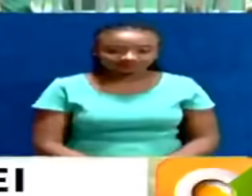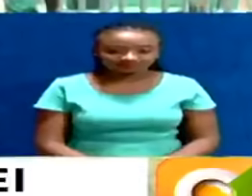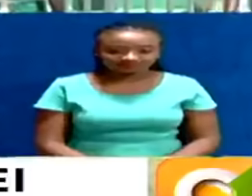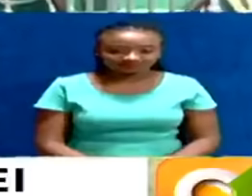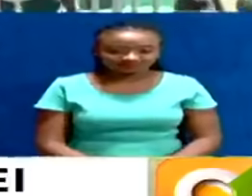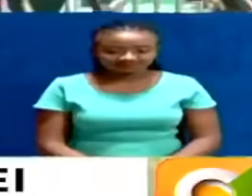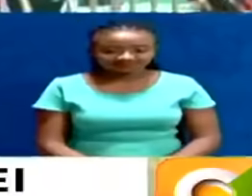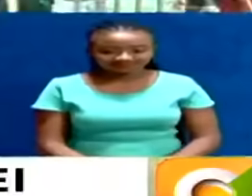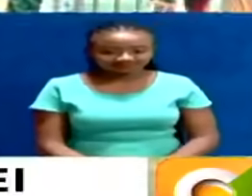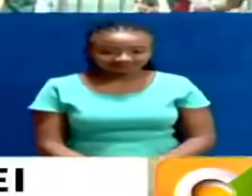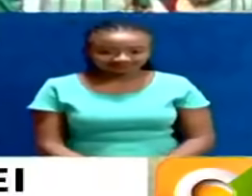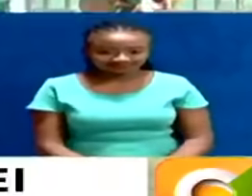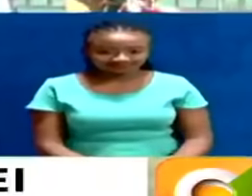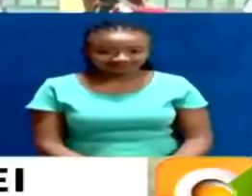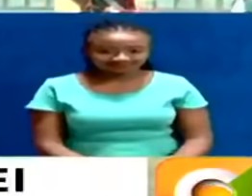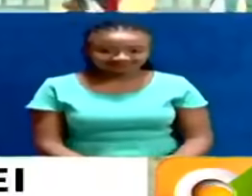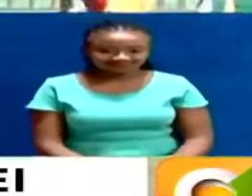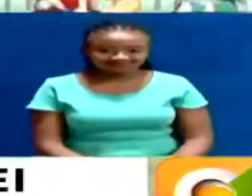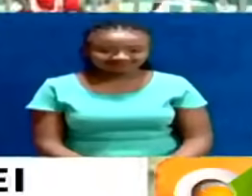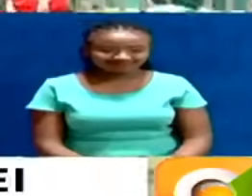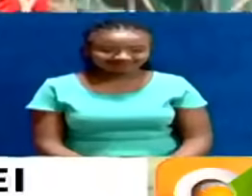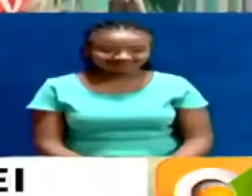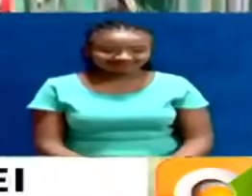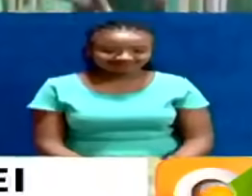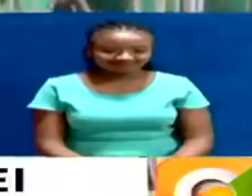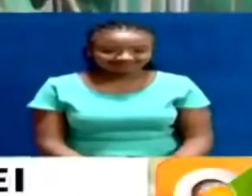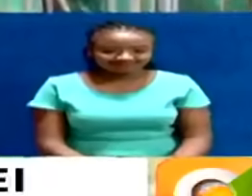Stephen Leto, runinga ya Citizen, kaunti ya Kisumu.